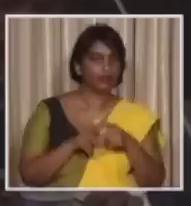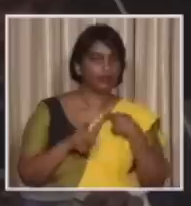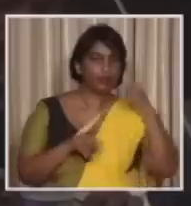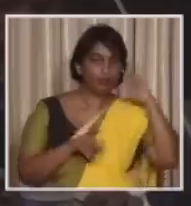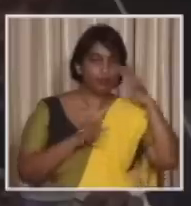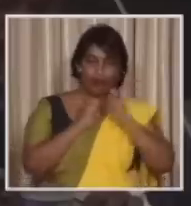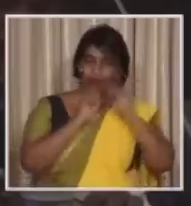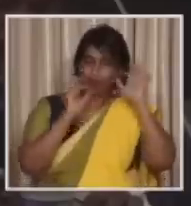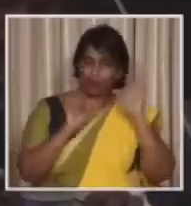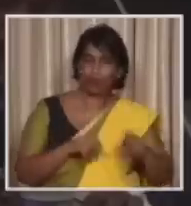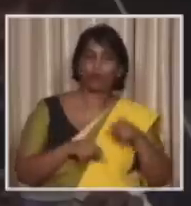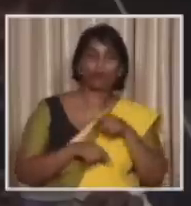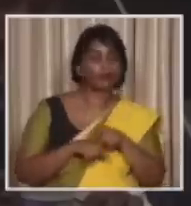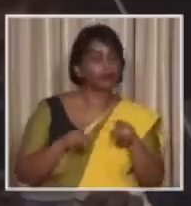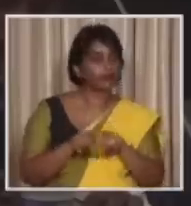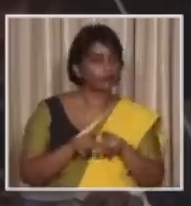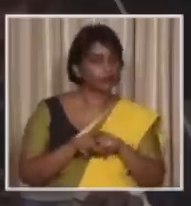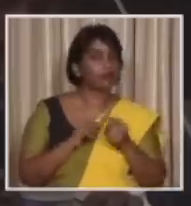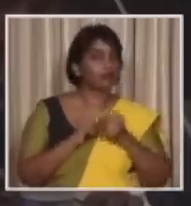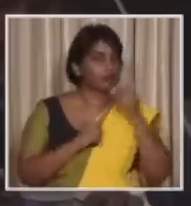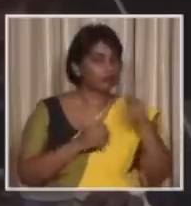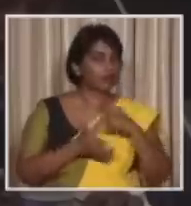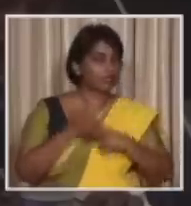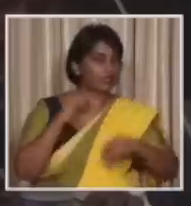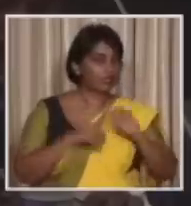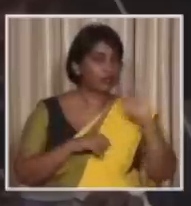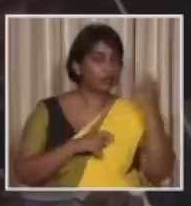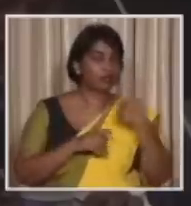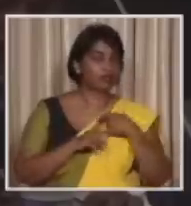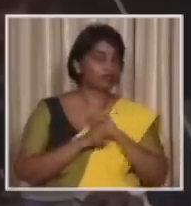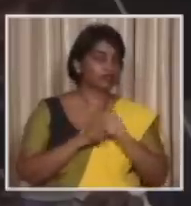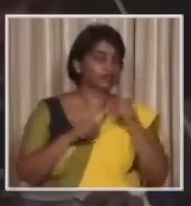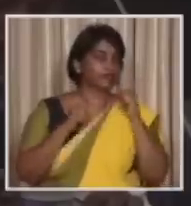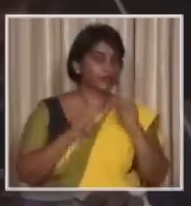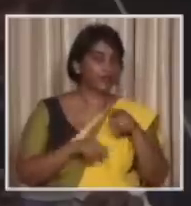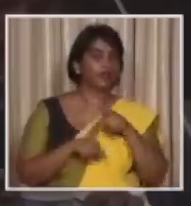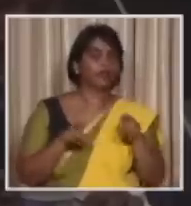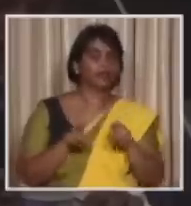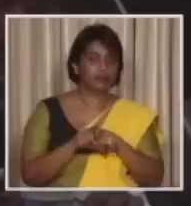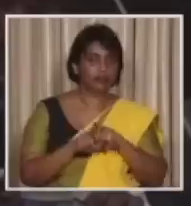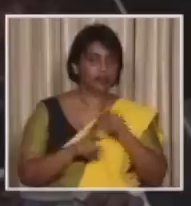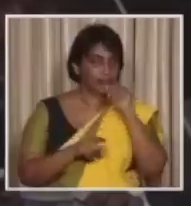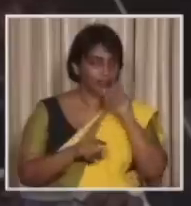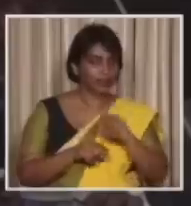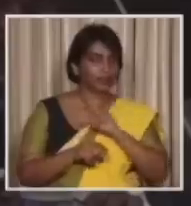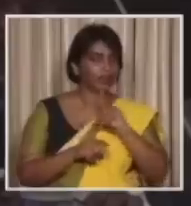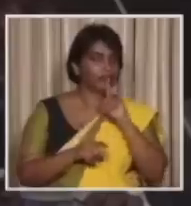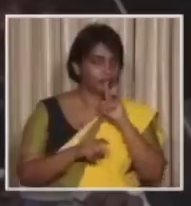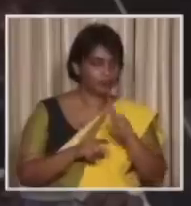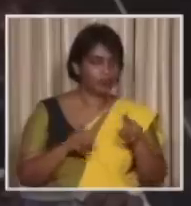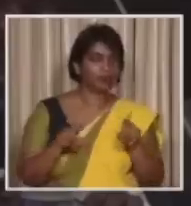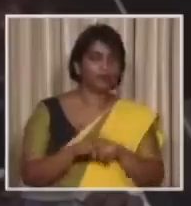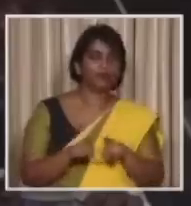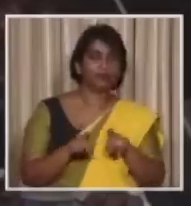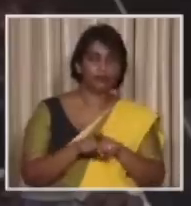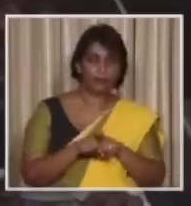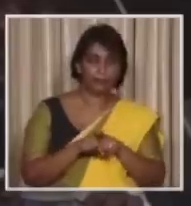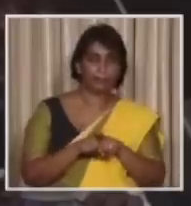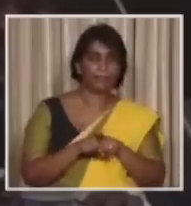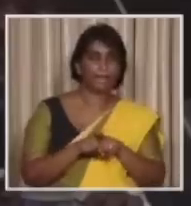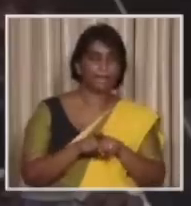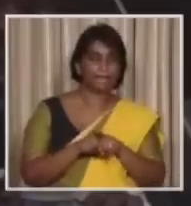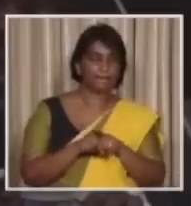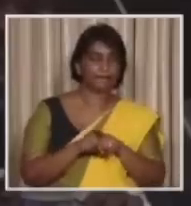කරන්න එපා. මේකෙන් වෙන්නේ තවත් මේ වැඩසටහන ජනප්‍රිය වීමක් පමණයි. ඒ වගේම ඉතා පැහැදිලිව කියන අවසන් වශයෙන්